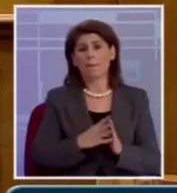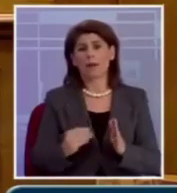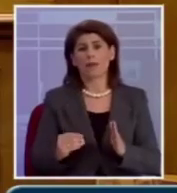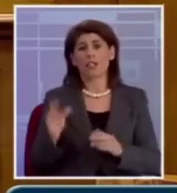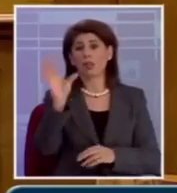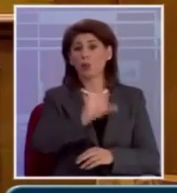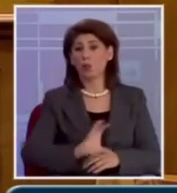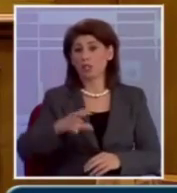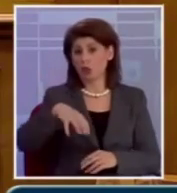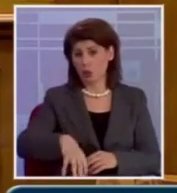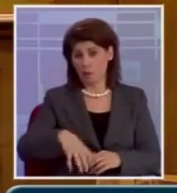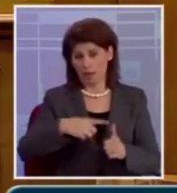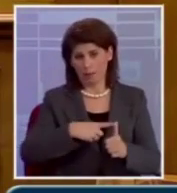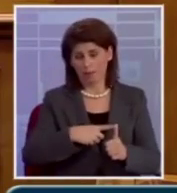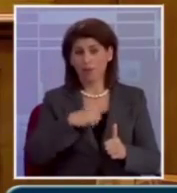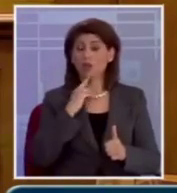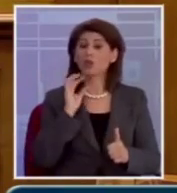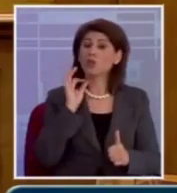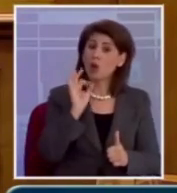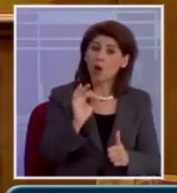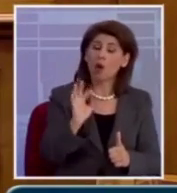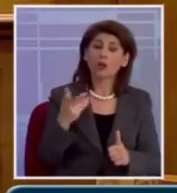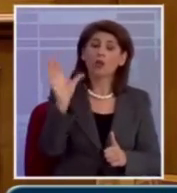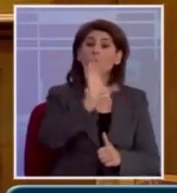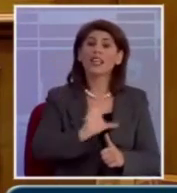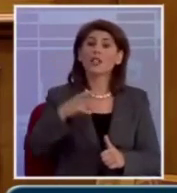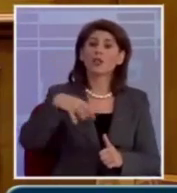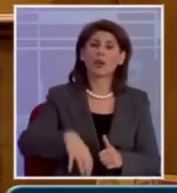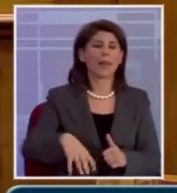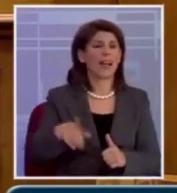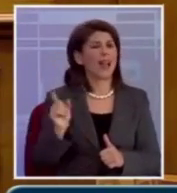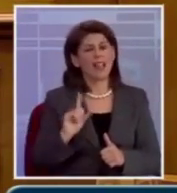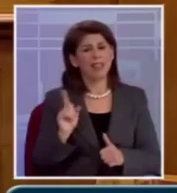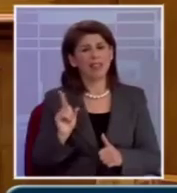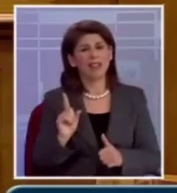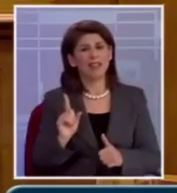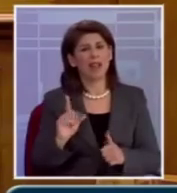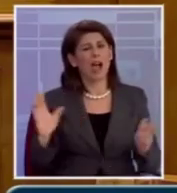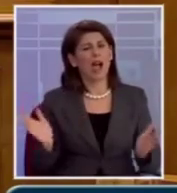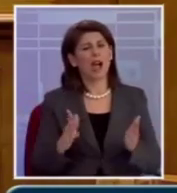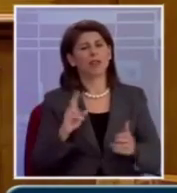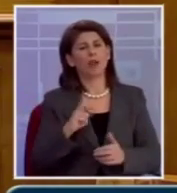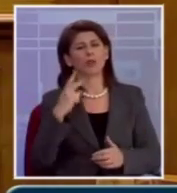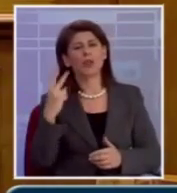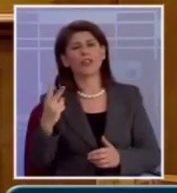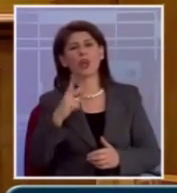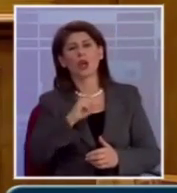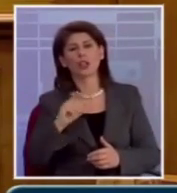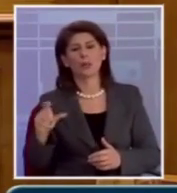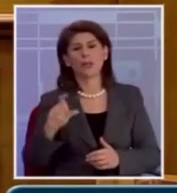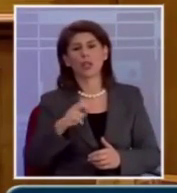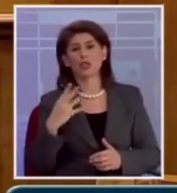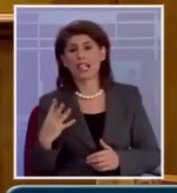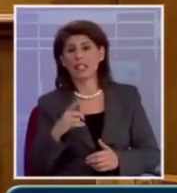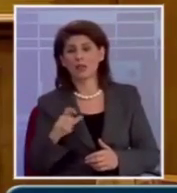τον τουριστικό τομέα. Με στόχο ο τουριστικός τομέας να είναι άντε εδώ 22 εκατομμύρια, 24